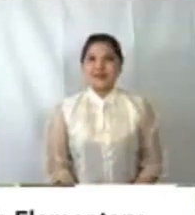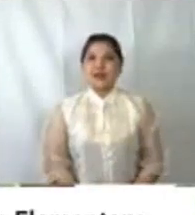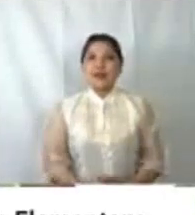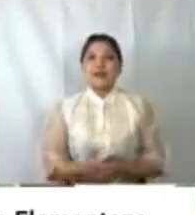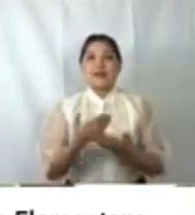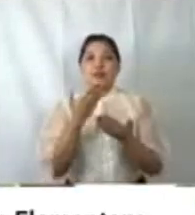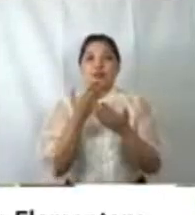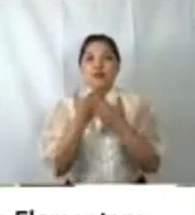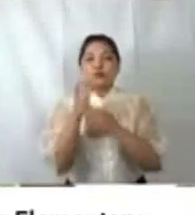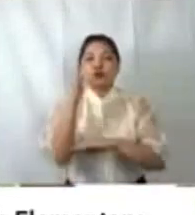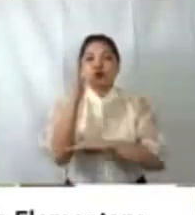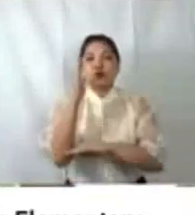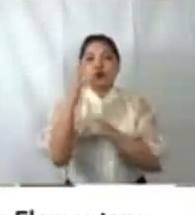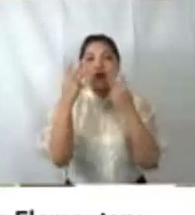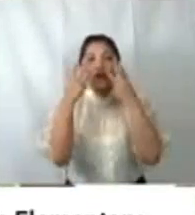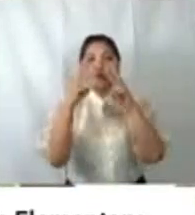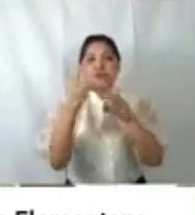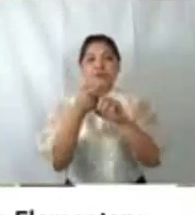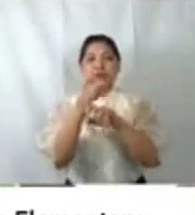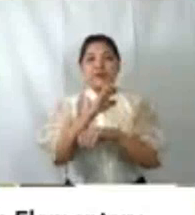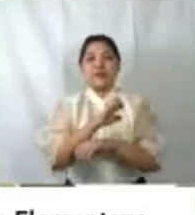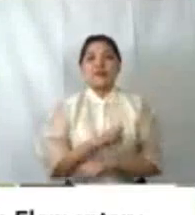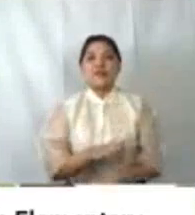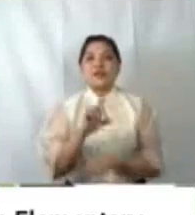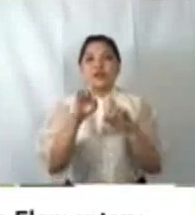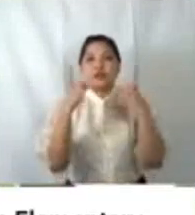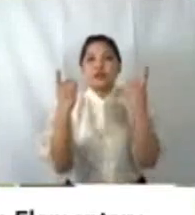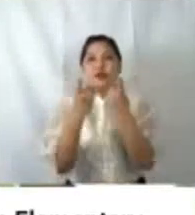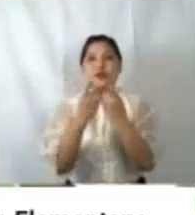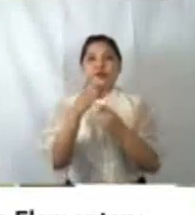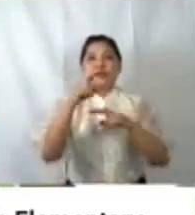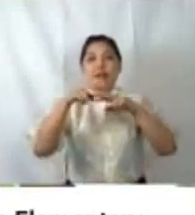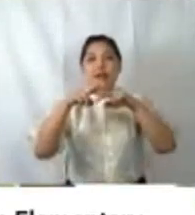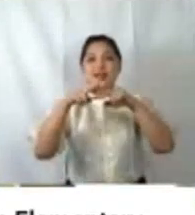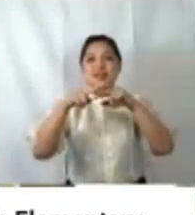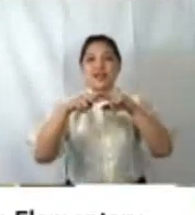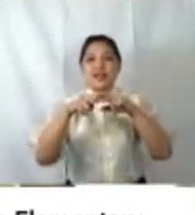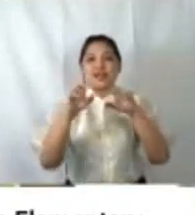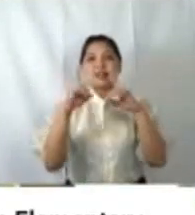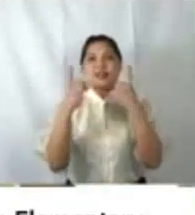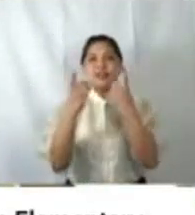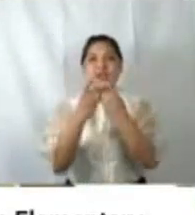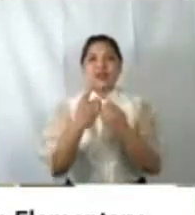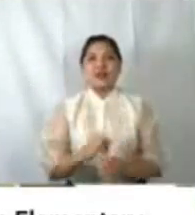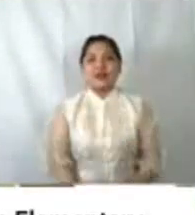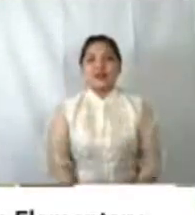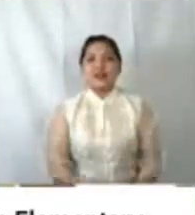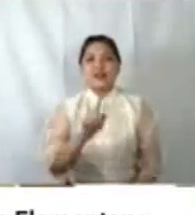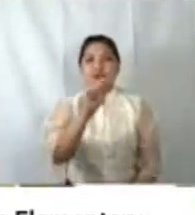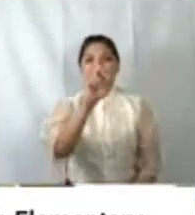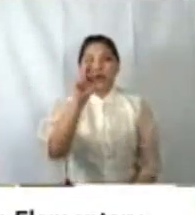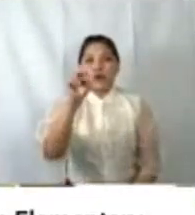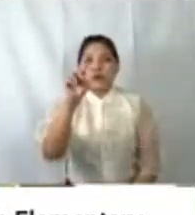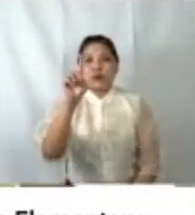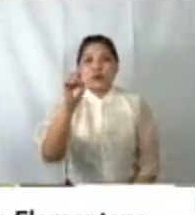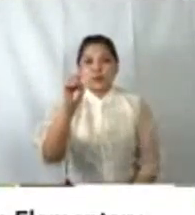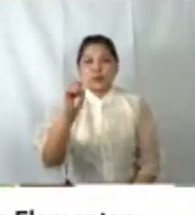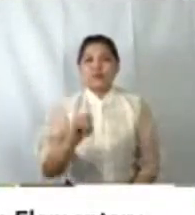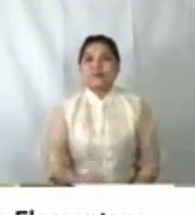Good noon, watching from Division of Pangasinan 1, District of Orbis Tondo,